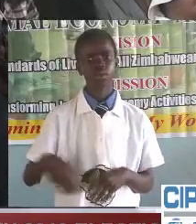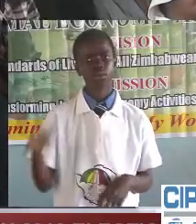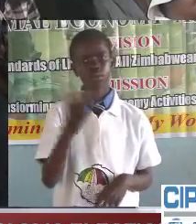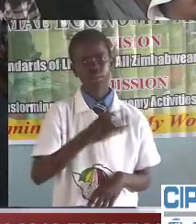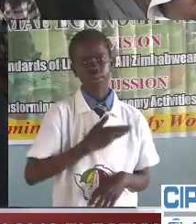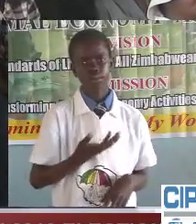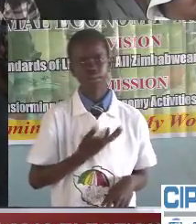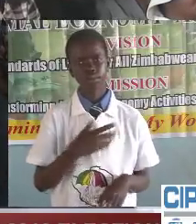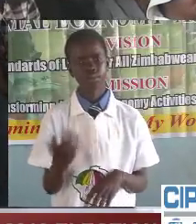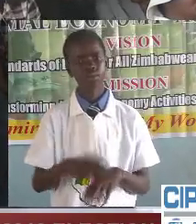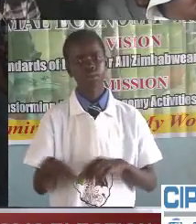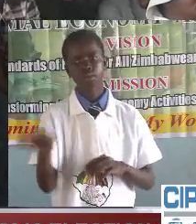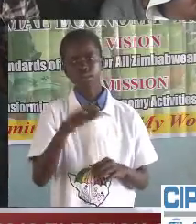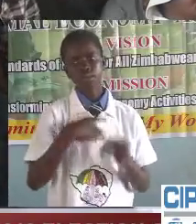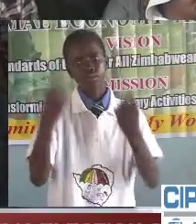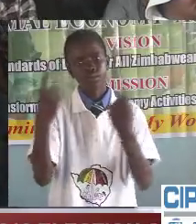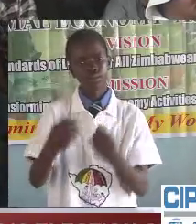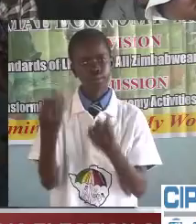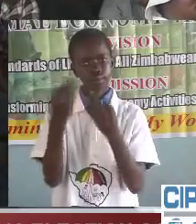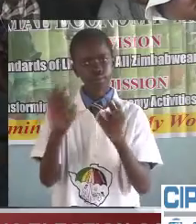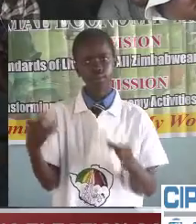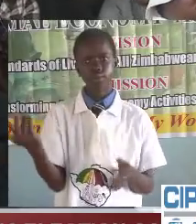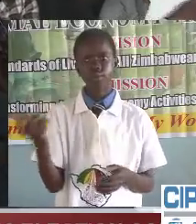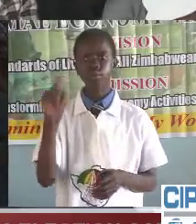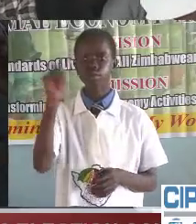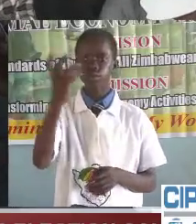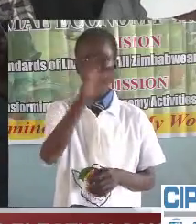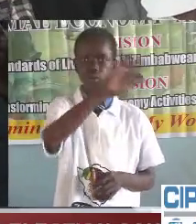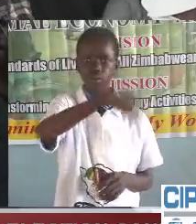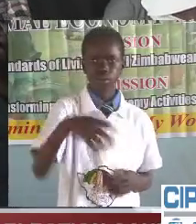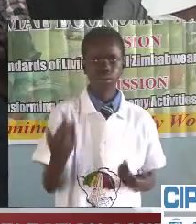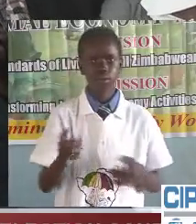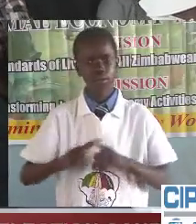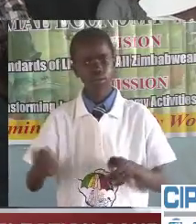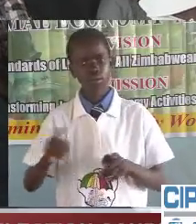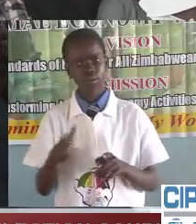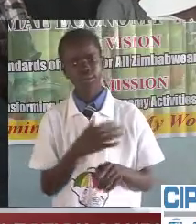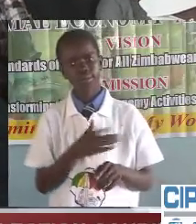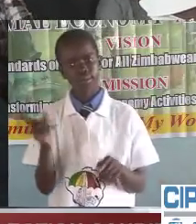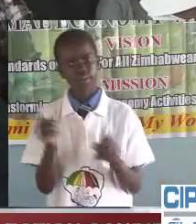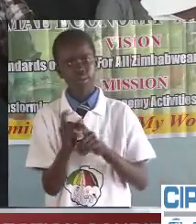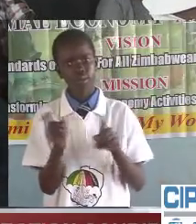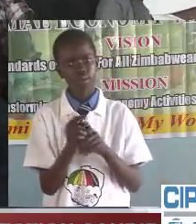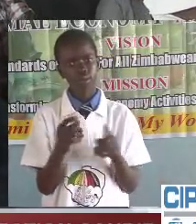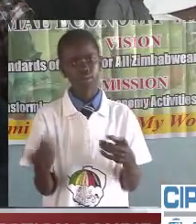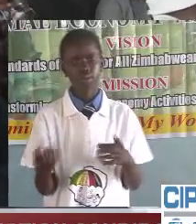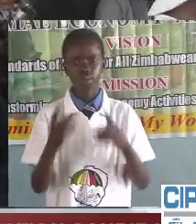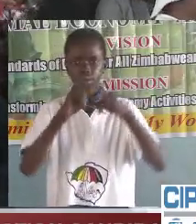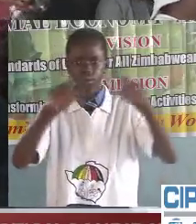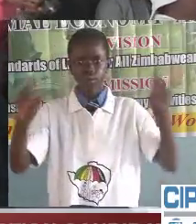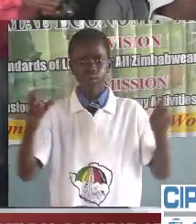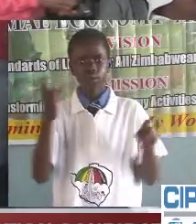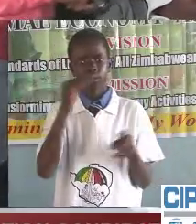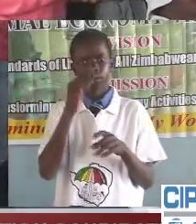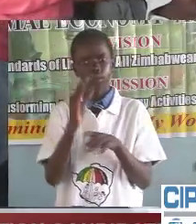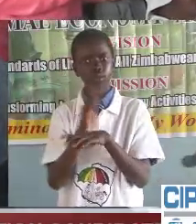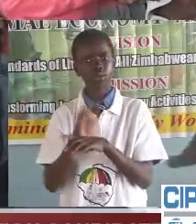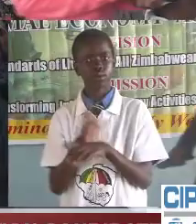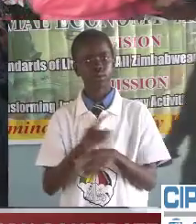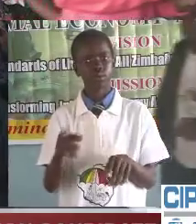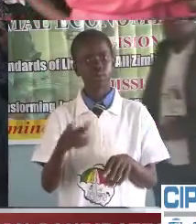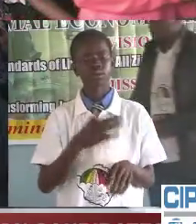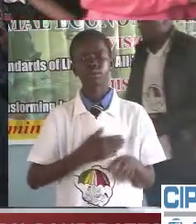ma-vendors kana kuti ma-informal traders vakwanise kuwana ma-license, uyezve hanzi ma-license avo ange ari affordable. Saka ndinoda